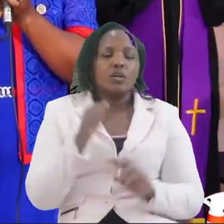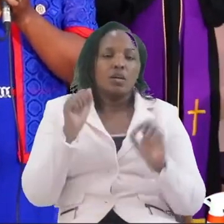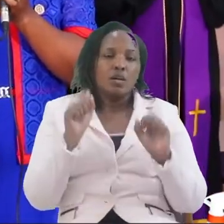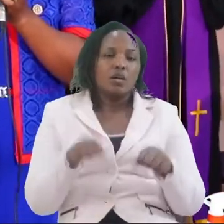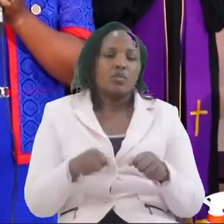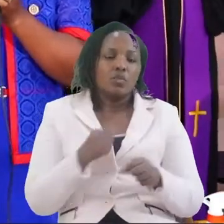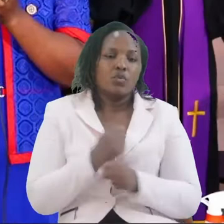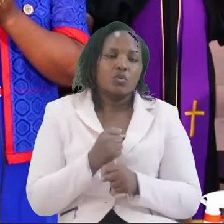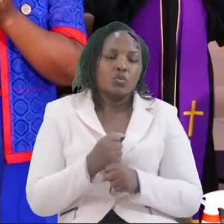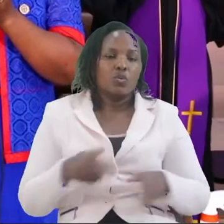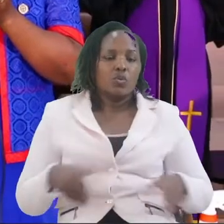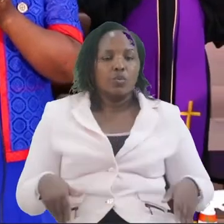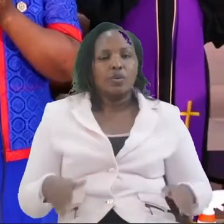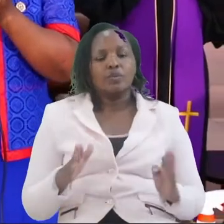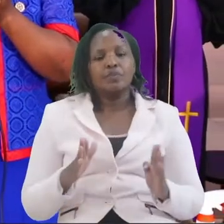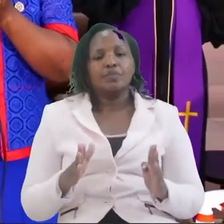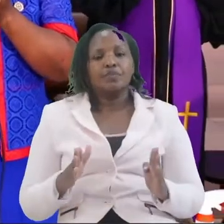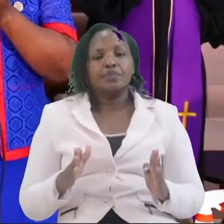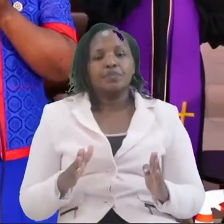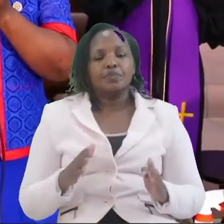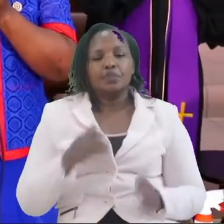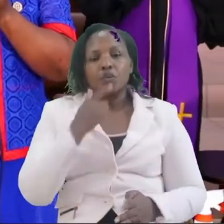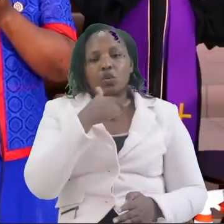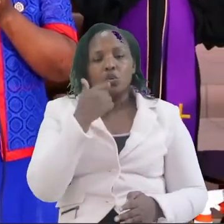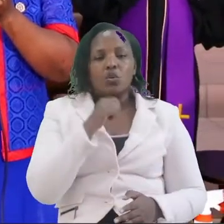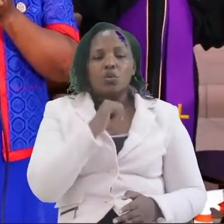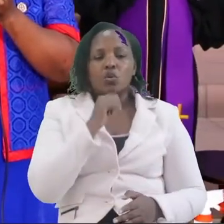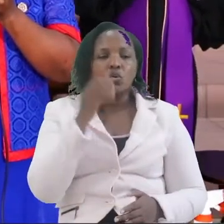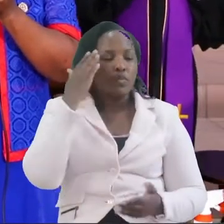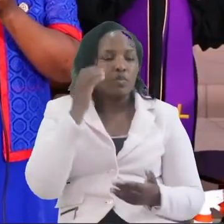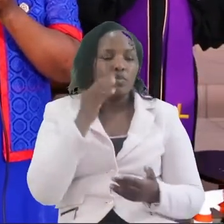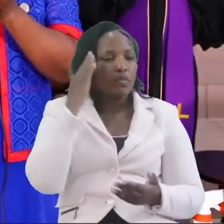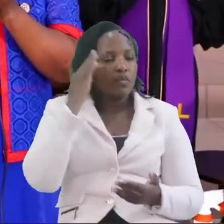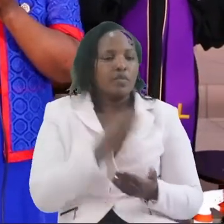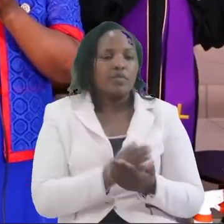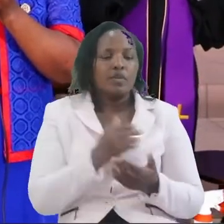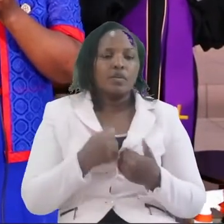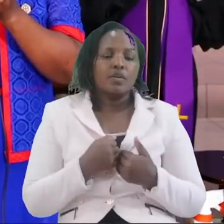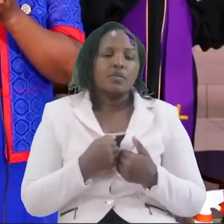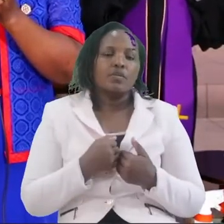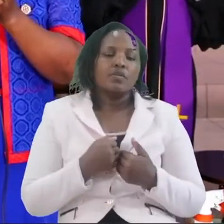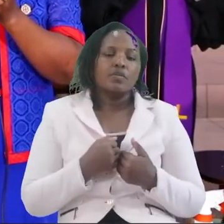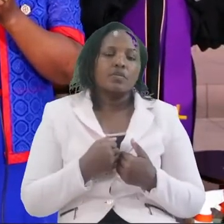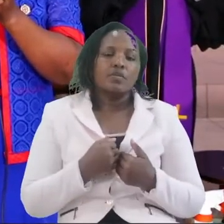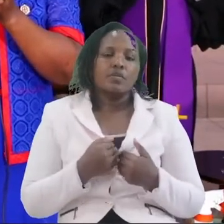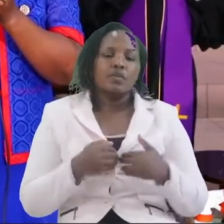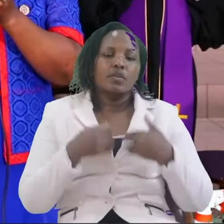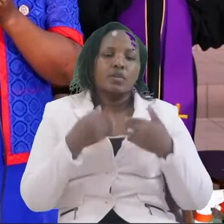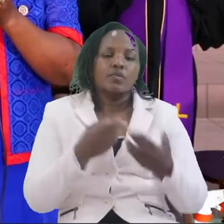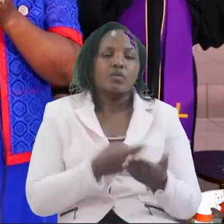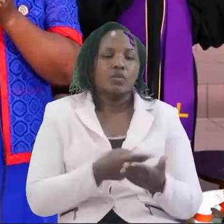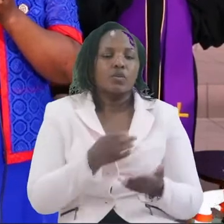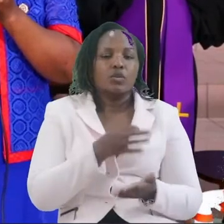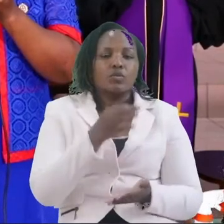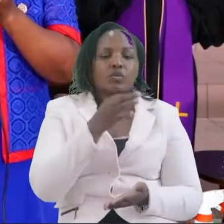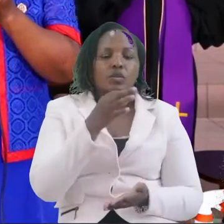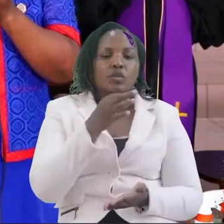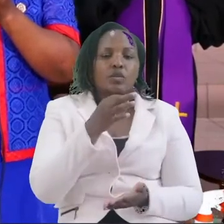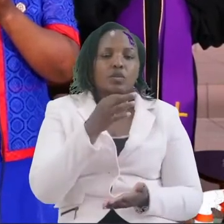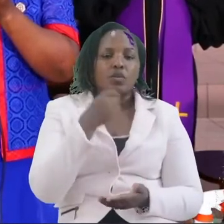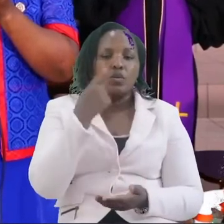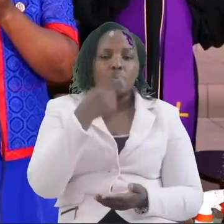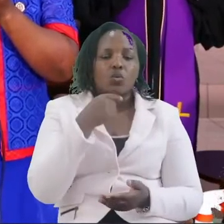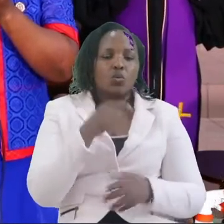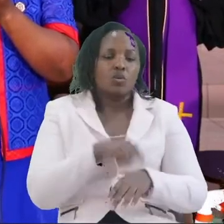kuenenda kulingana na mapenzi yako. Wale hawajamini Mungu wetu tunawainua mbele zako kaweza kuwapa Roho wako Mtakatifu ambaye